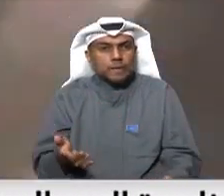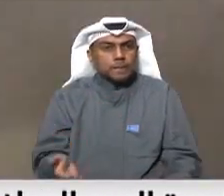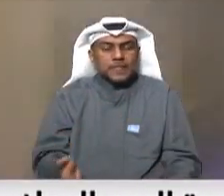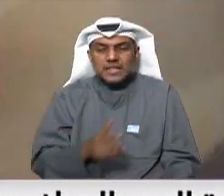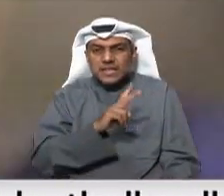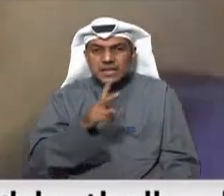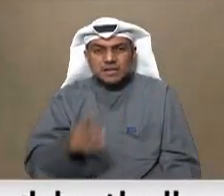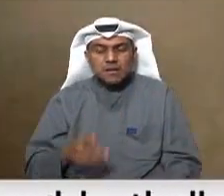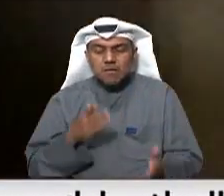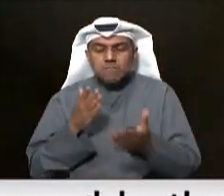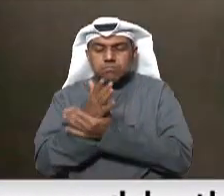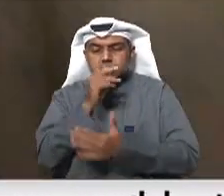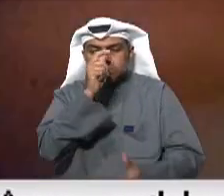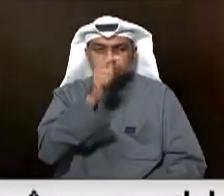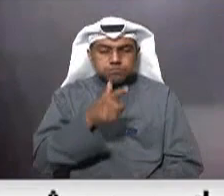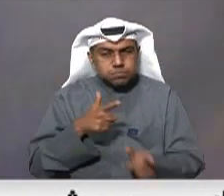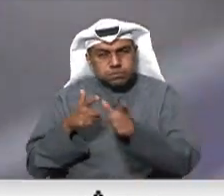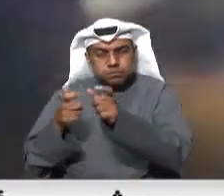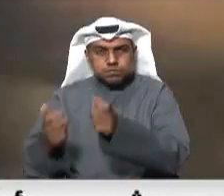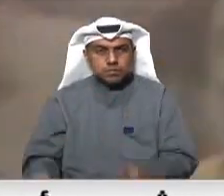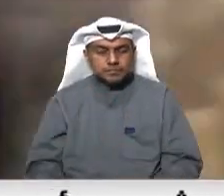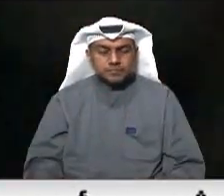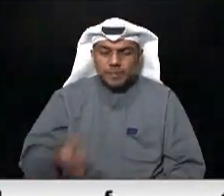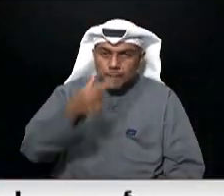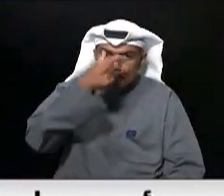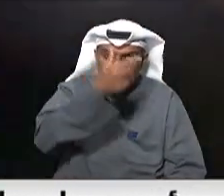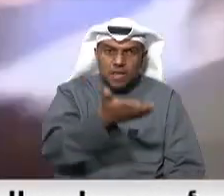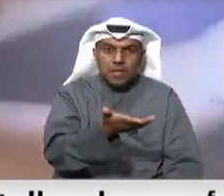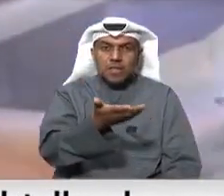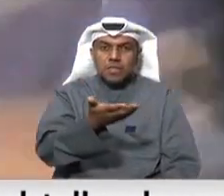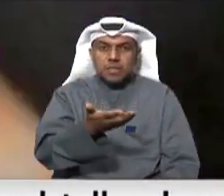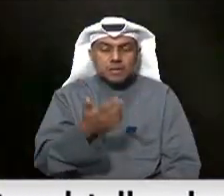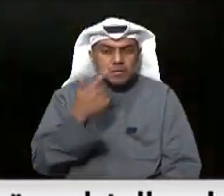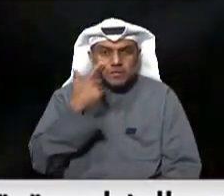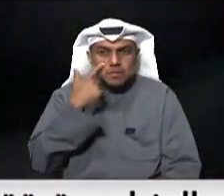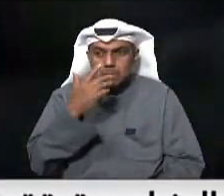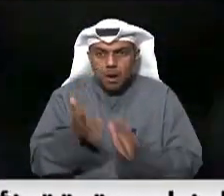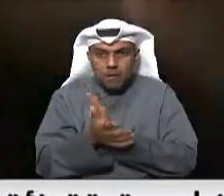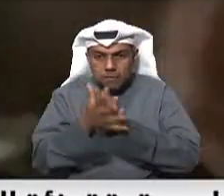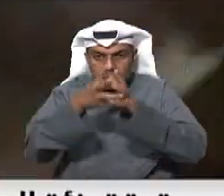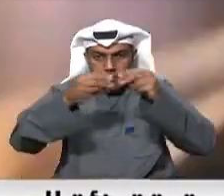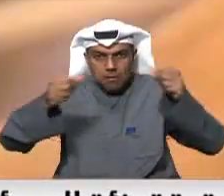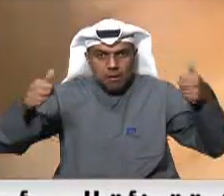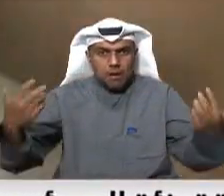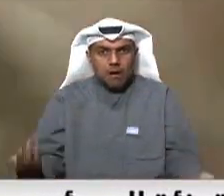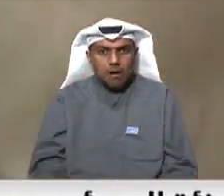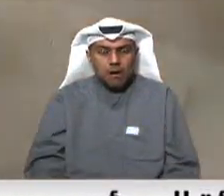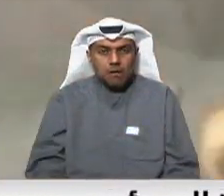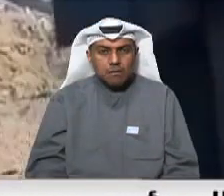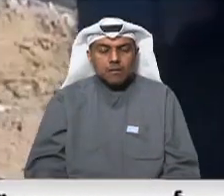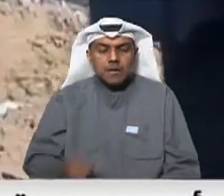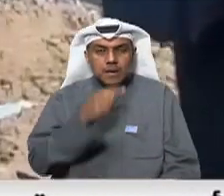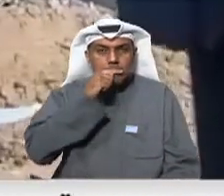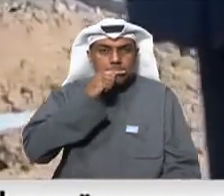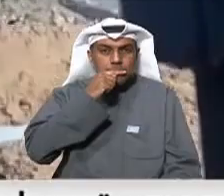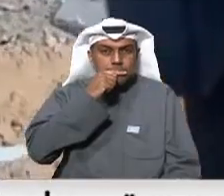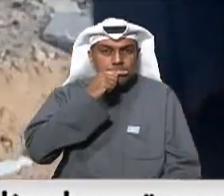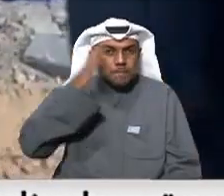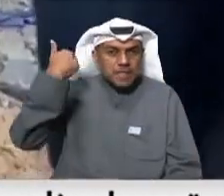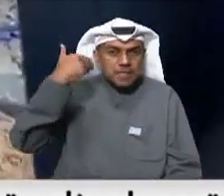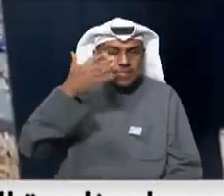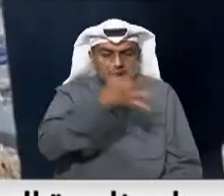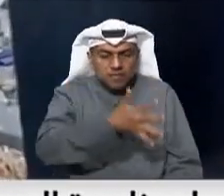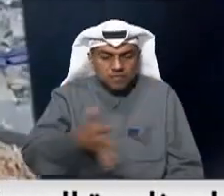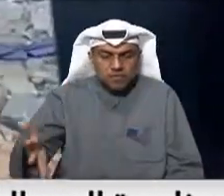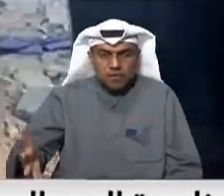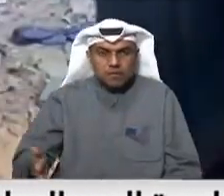عشوائي. آلاف المصابين والمرضى وجدوا أنفسهم بلا مأوى، أطفال، نساء وكبار السن